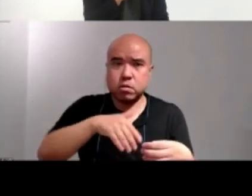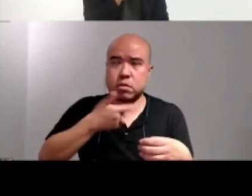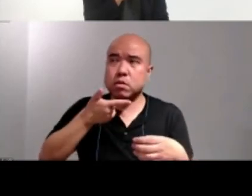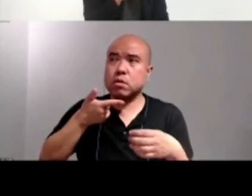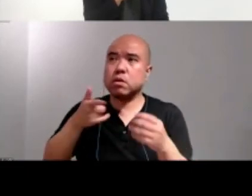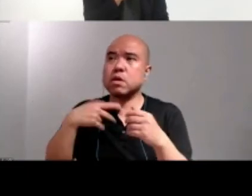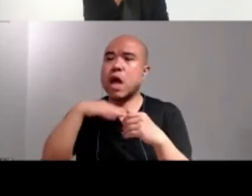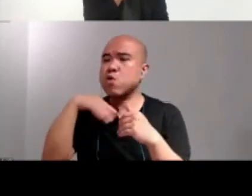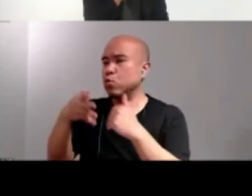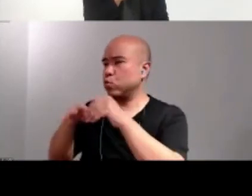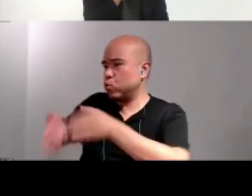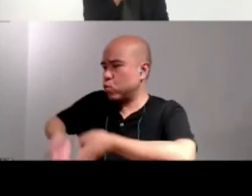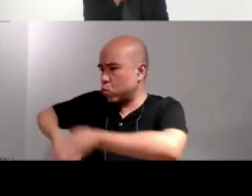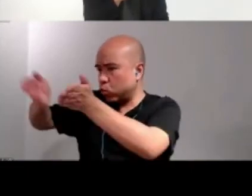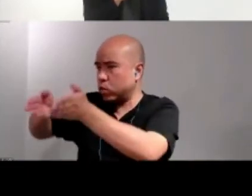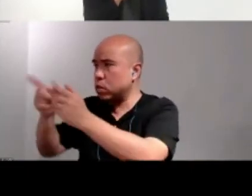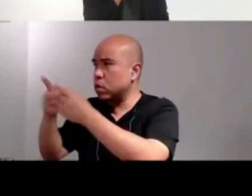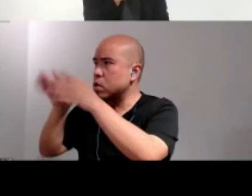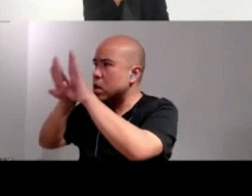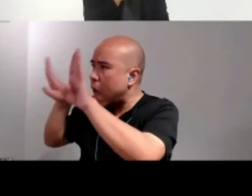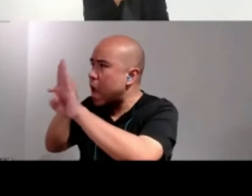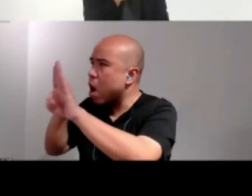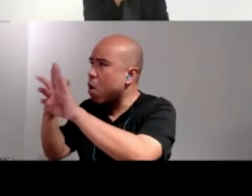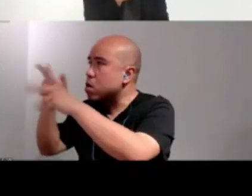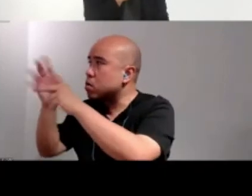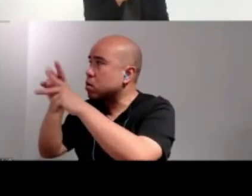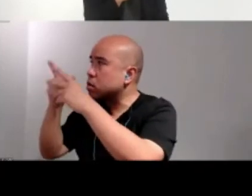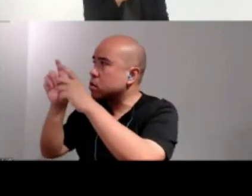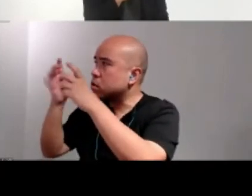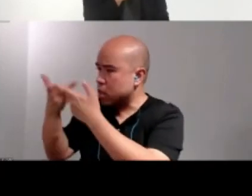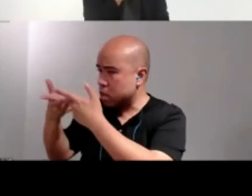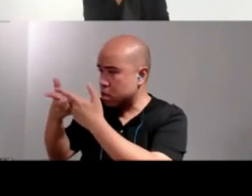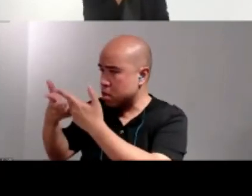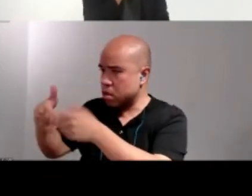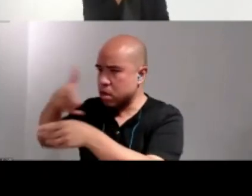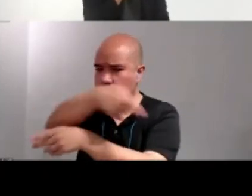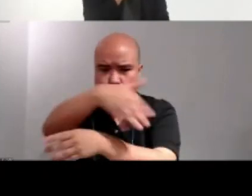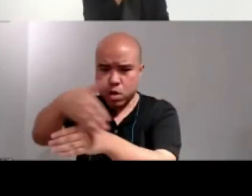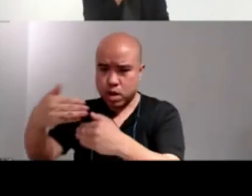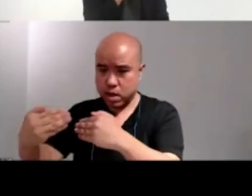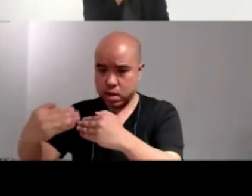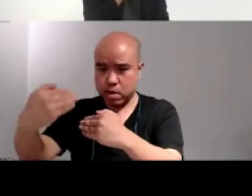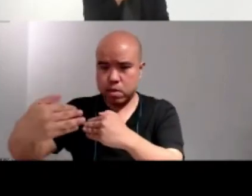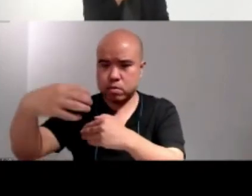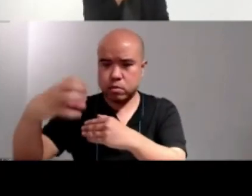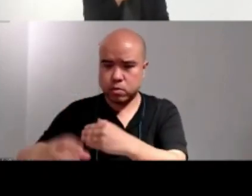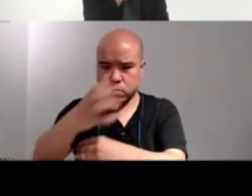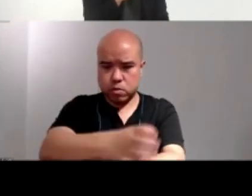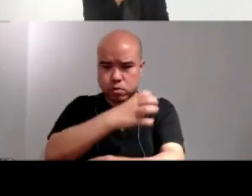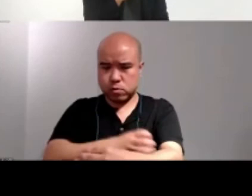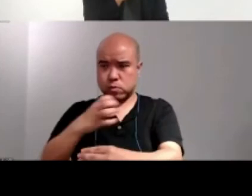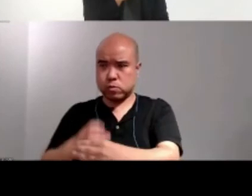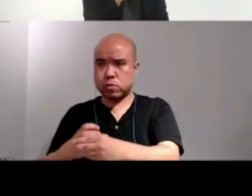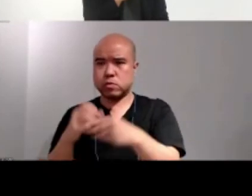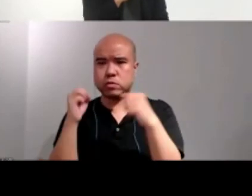向后的时候就会没有窗，全部这些都是不宜居的单位，不单止是违法